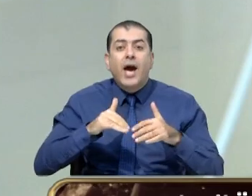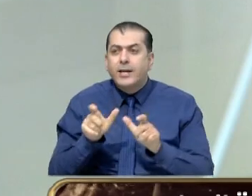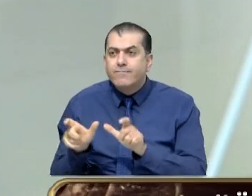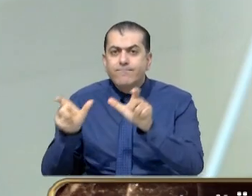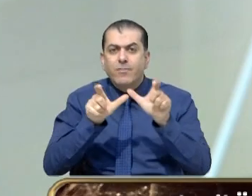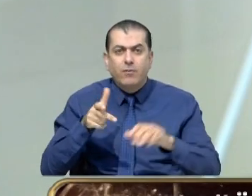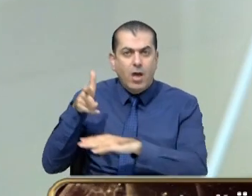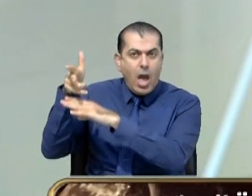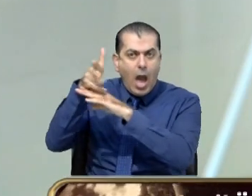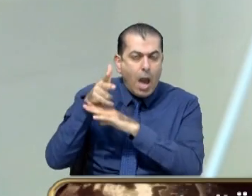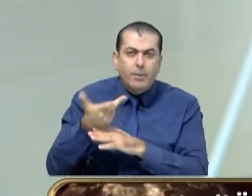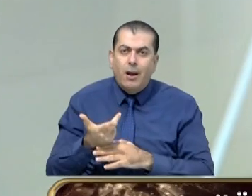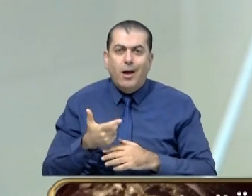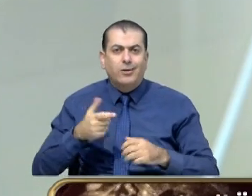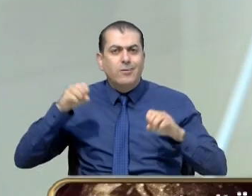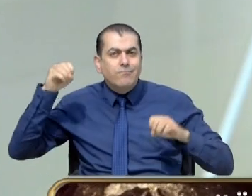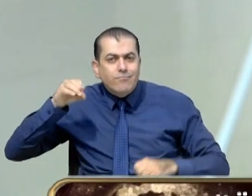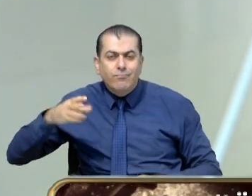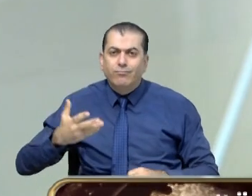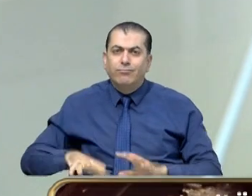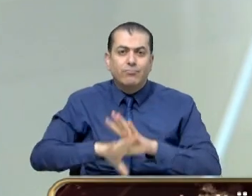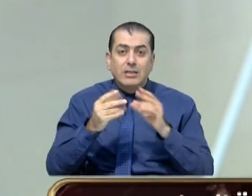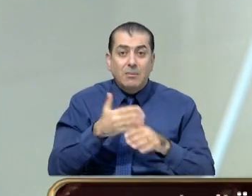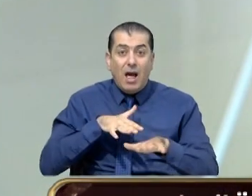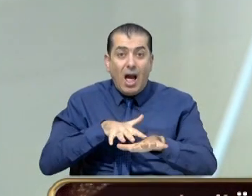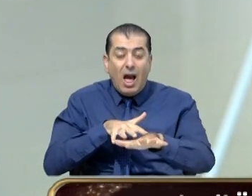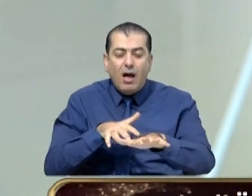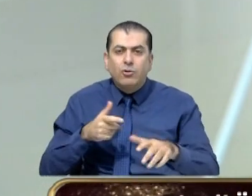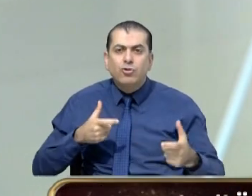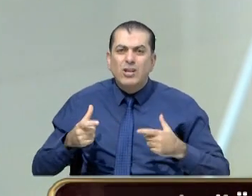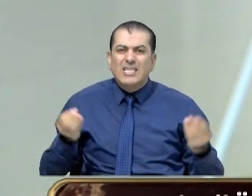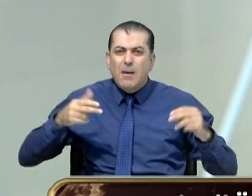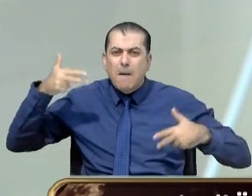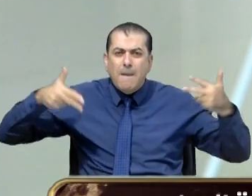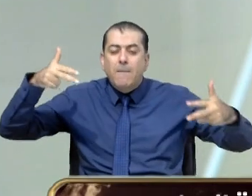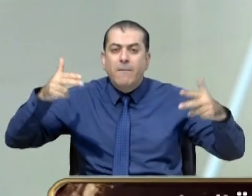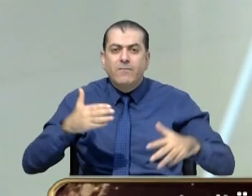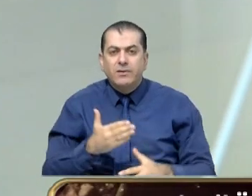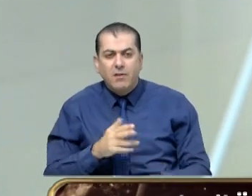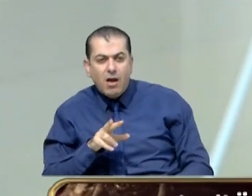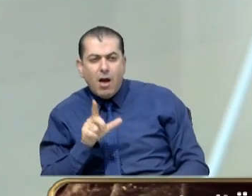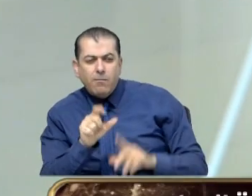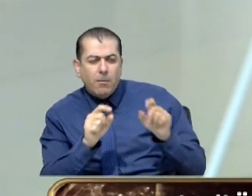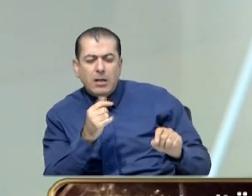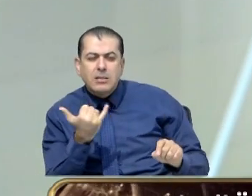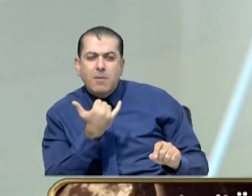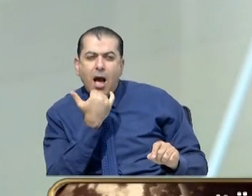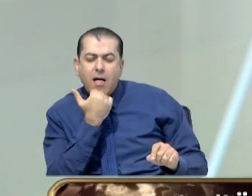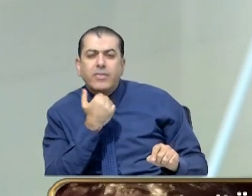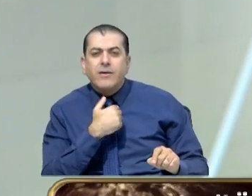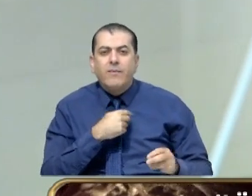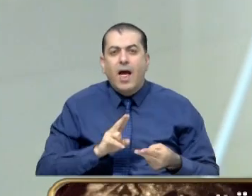شوارع المملكه خاصه المناطق الحيويه التي تشهد ازدحامات مروريه مؤكدا ان مديريه الامن العام